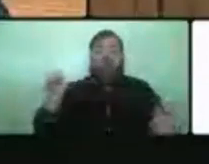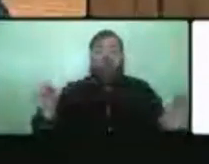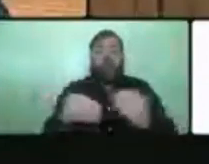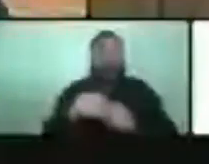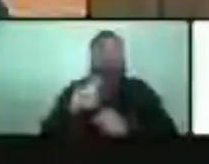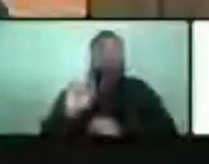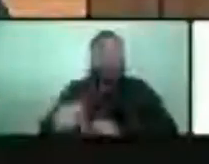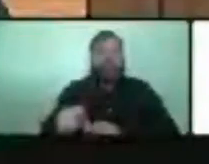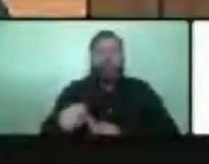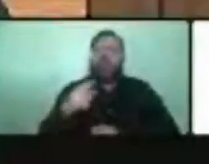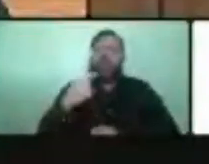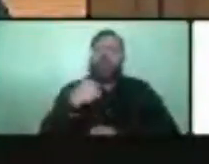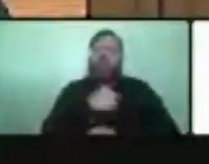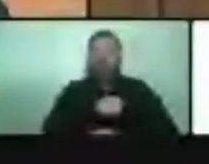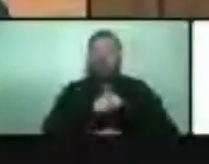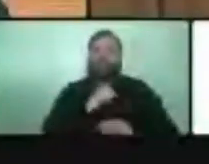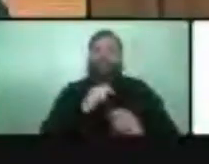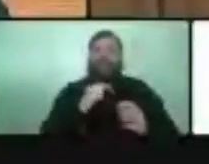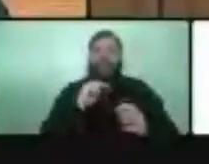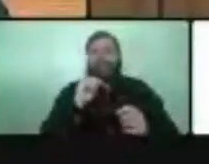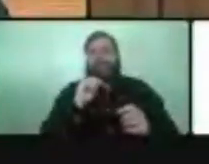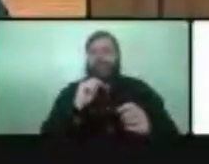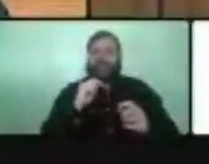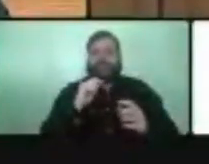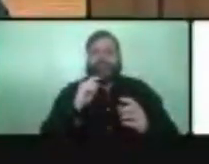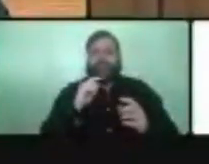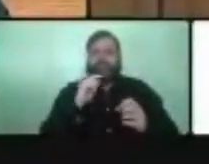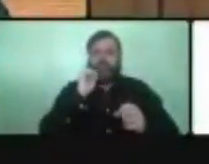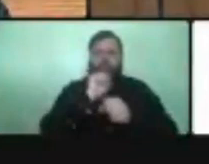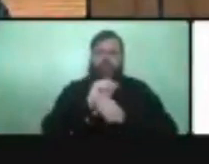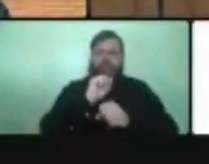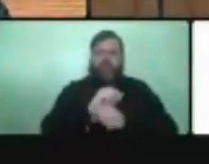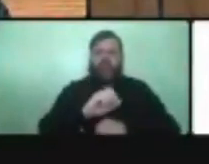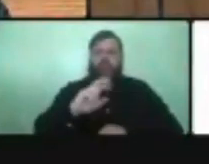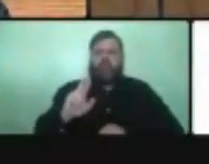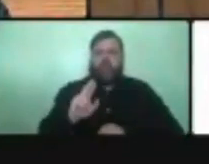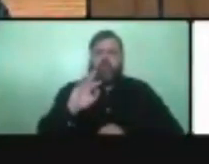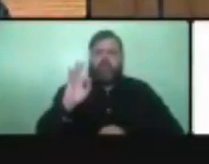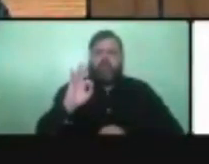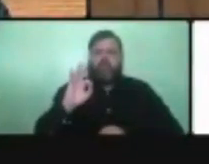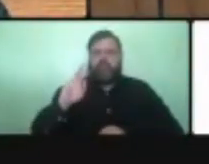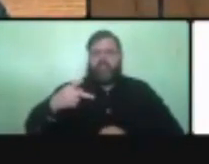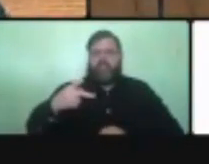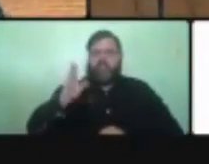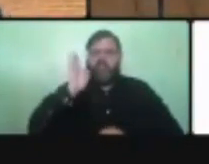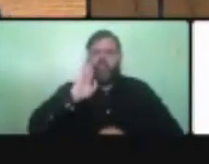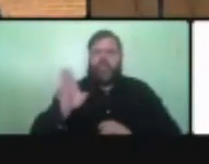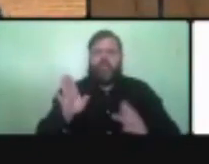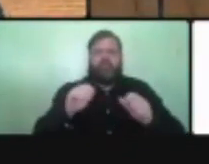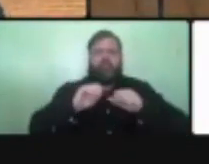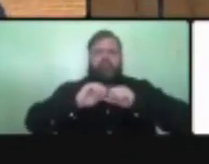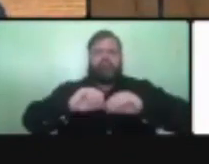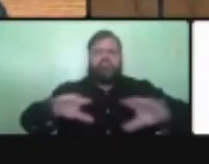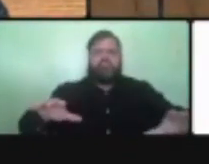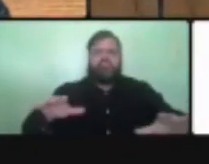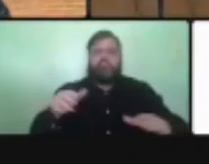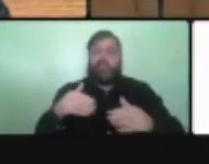Kwa swali la ofisi kuu tulikia swala la data na